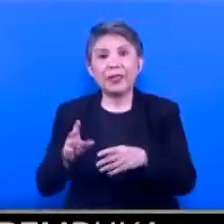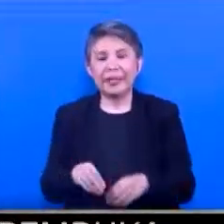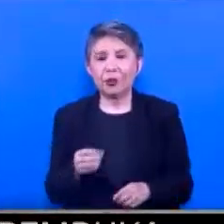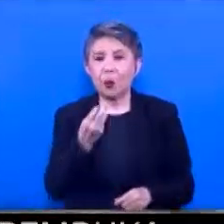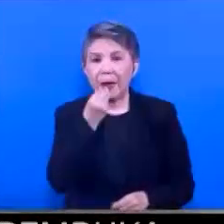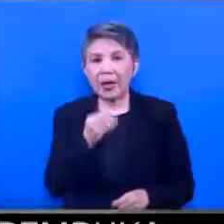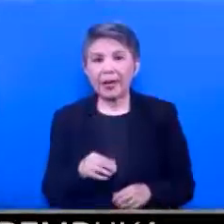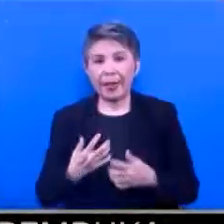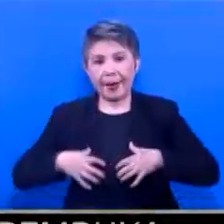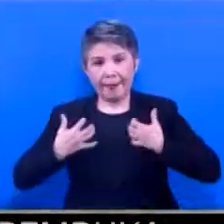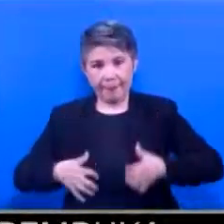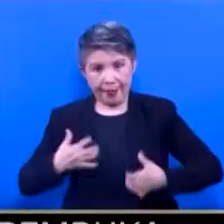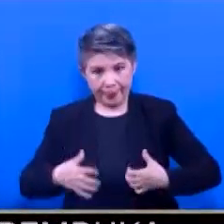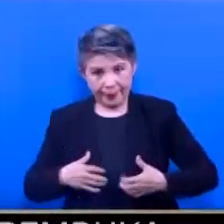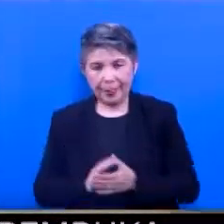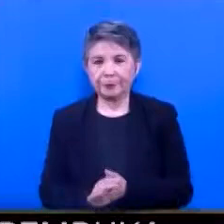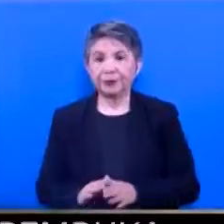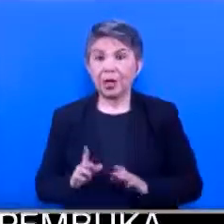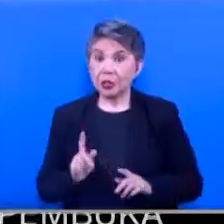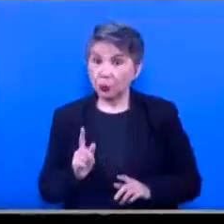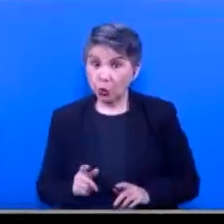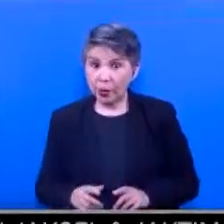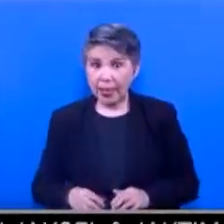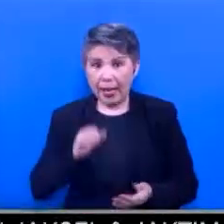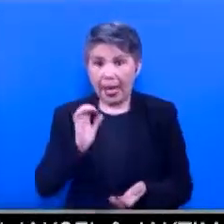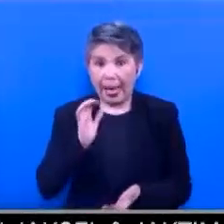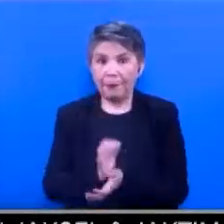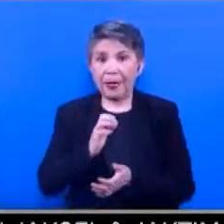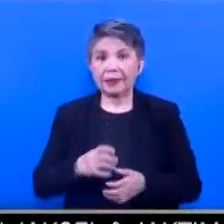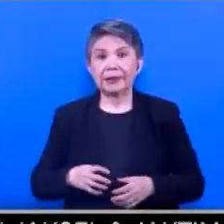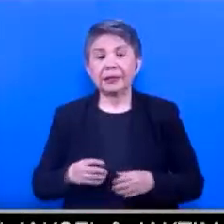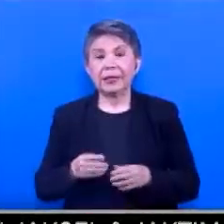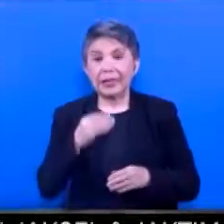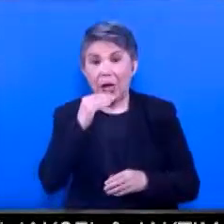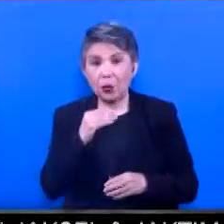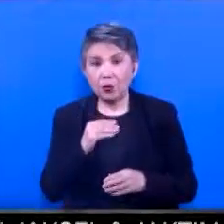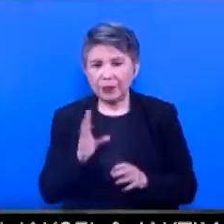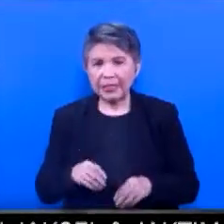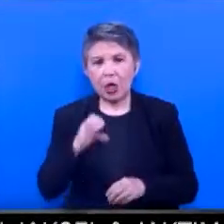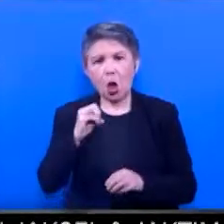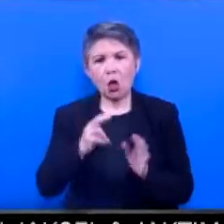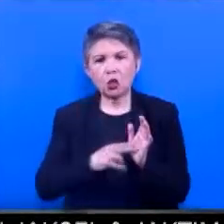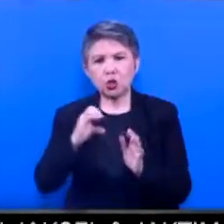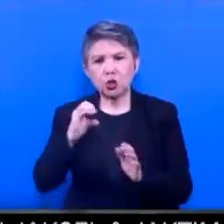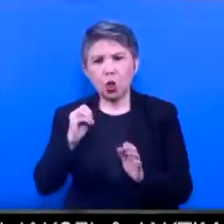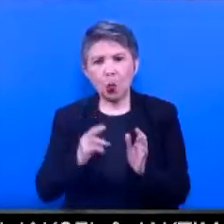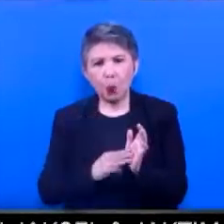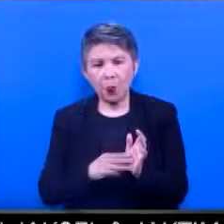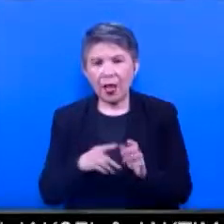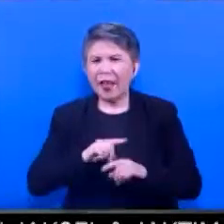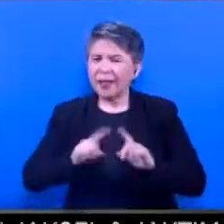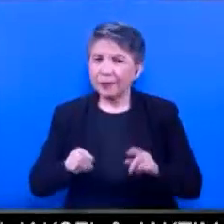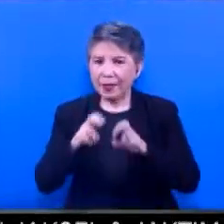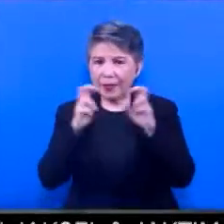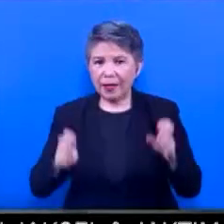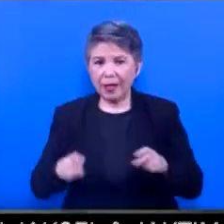ternak. Sebenarnya, ampas tahu ini bisa dijadikan oncom, tapi di Kediri oncom tidaklah populer. Nah,